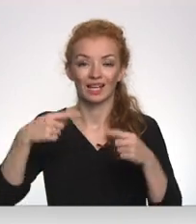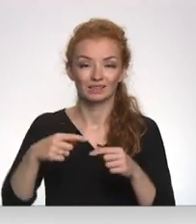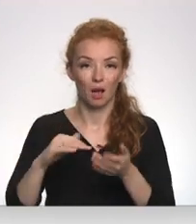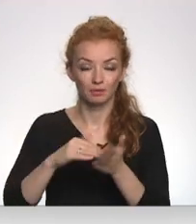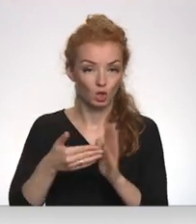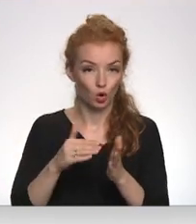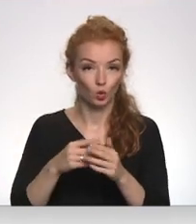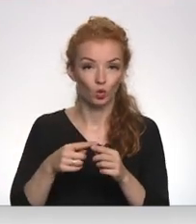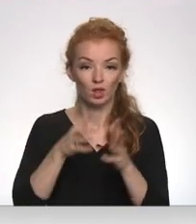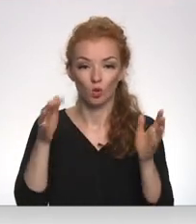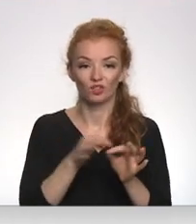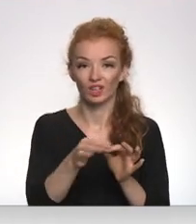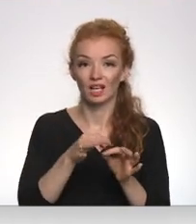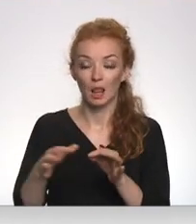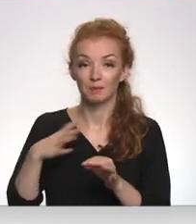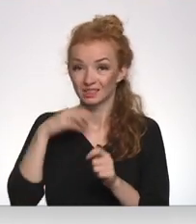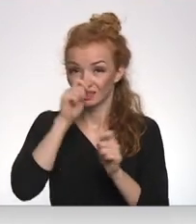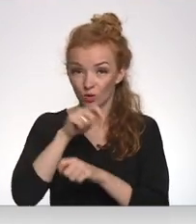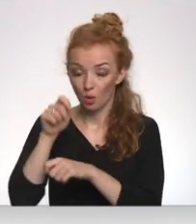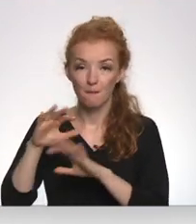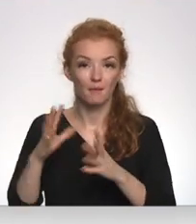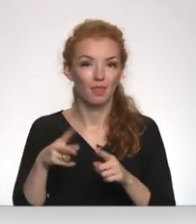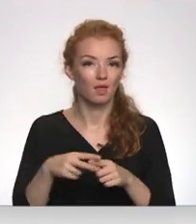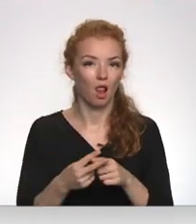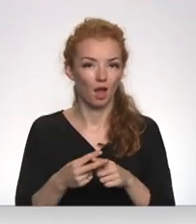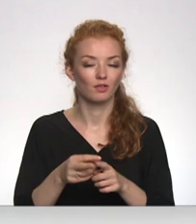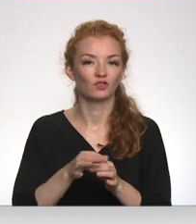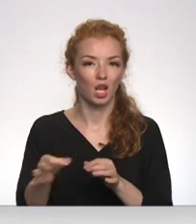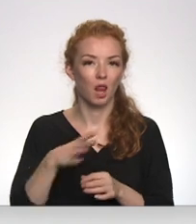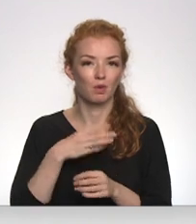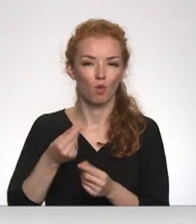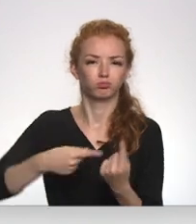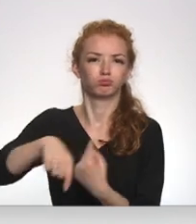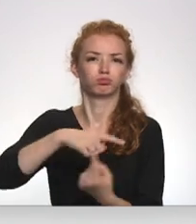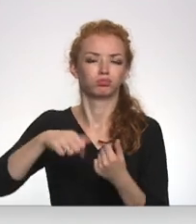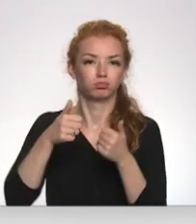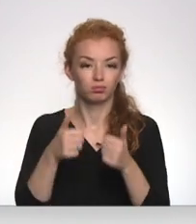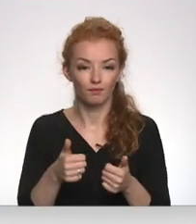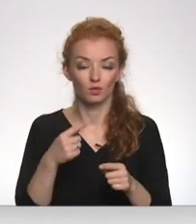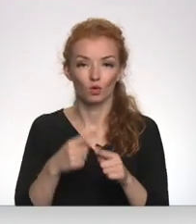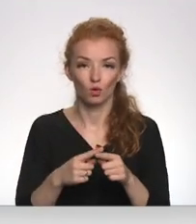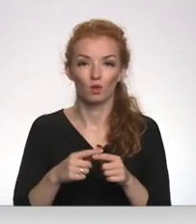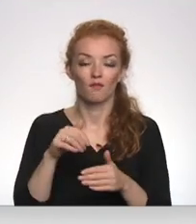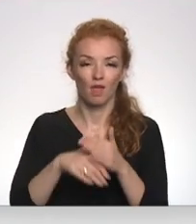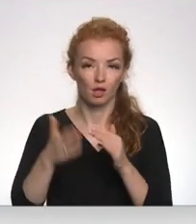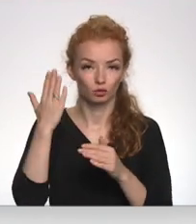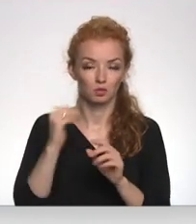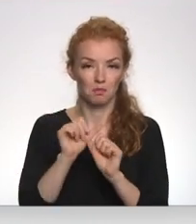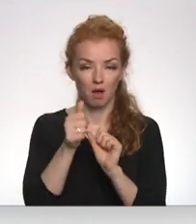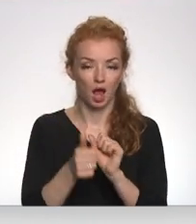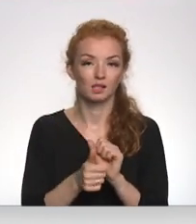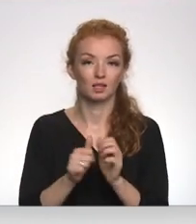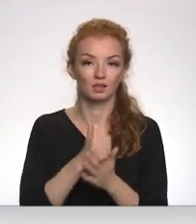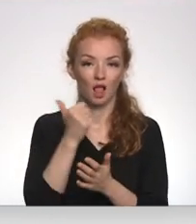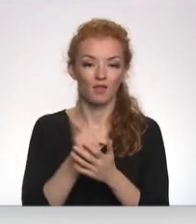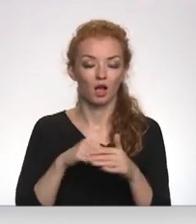daudzas filiāles nesuši zaudējumus, Jelgavas nodaļa bija uzpelnoša. Kā RTV norāda Ģedara Telijas vēstures un mākslas muzeja galvenais